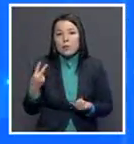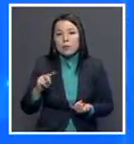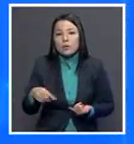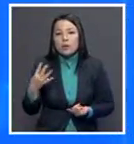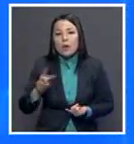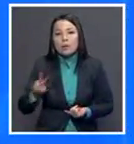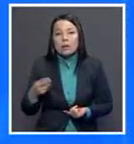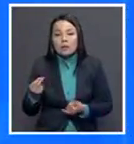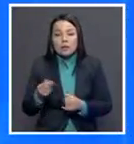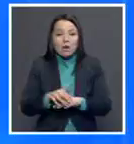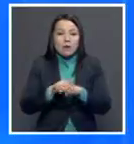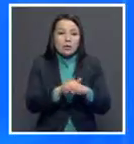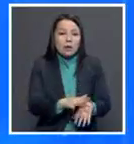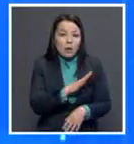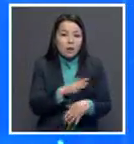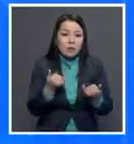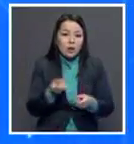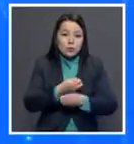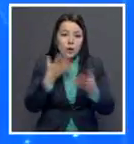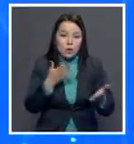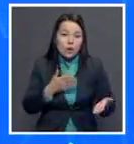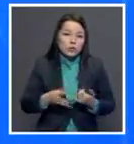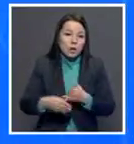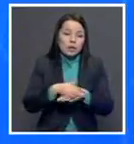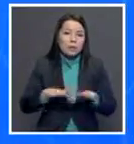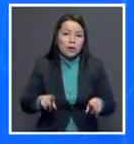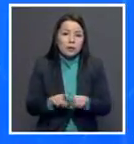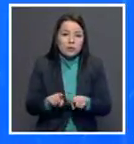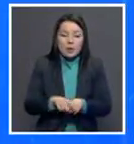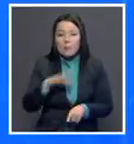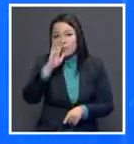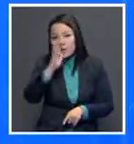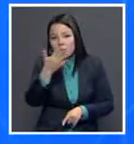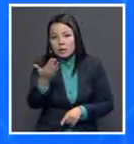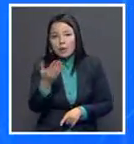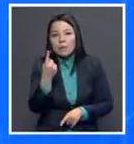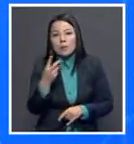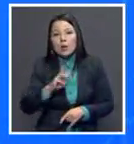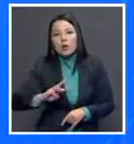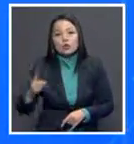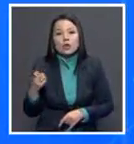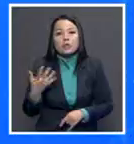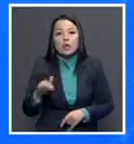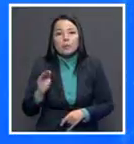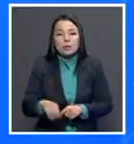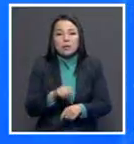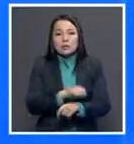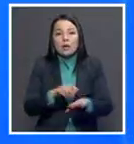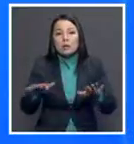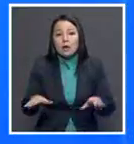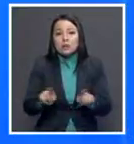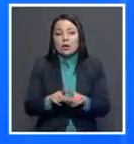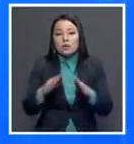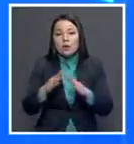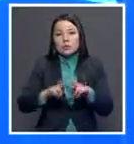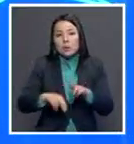22,14 миллиард теңге бөлінді. Ал нұрлы жер бағдарламасы бойынша алдағы 5 жылда аумағы 1 миллион 150 мың шаршы метр болатын